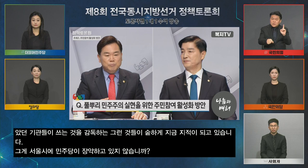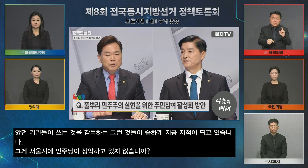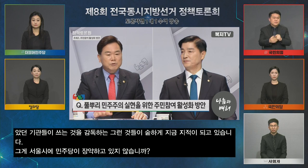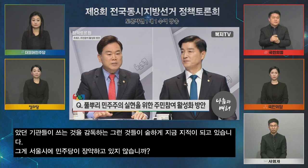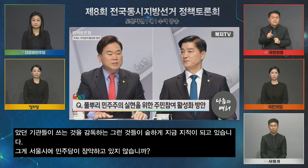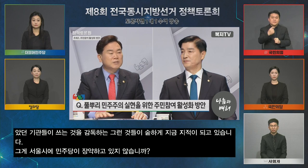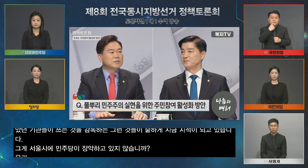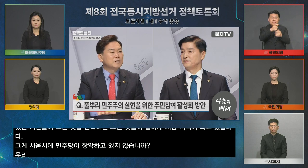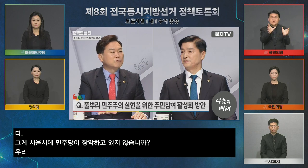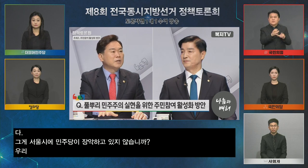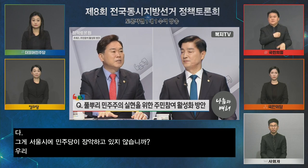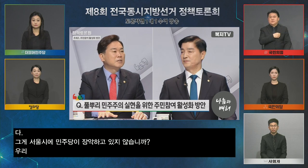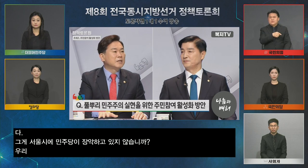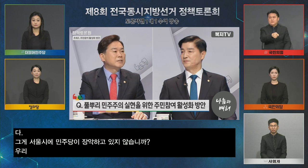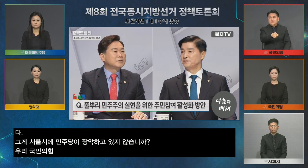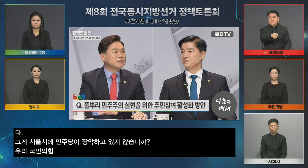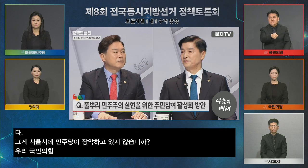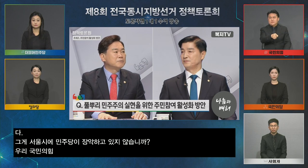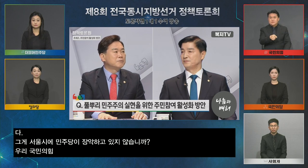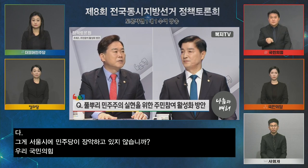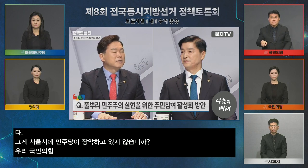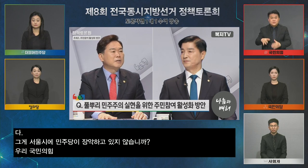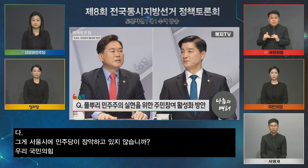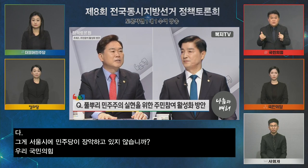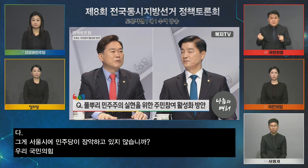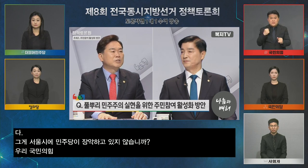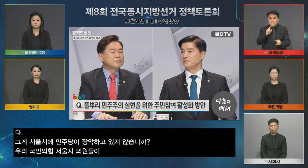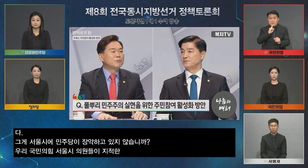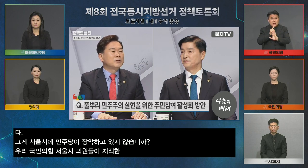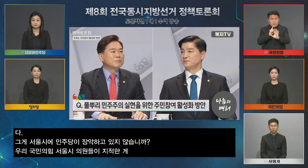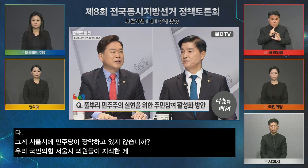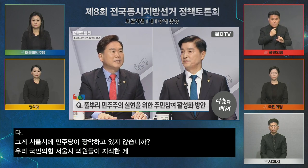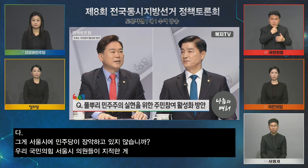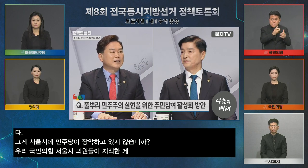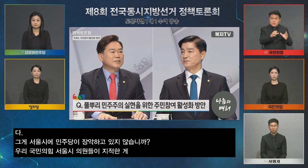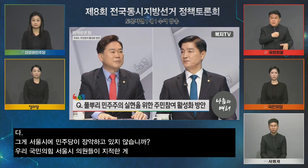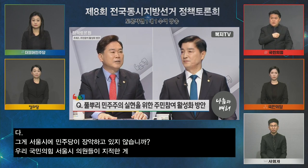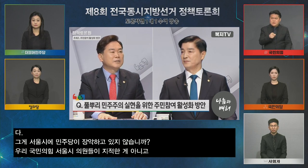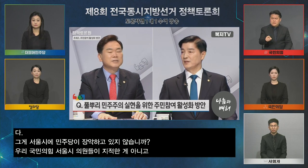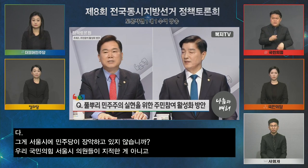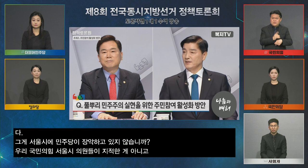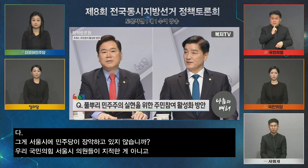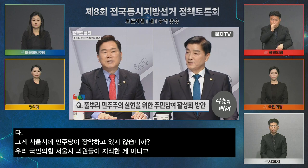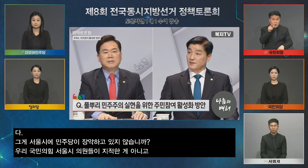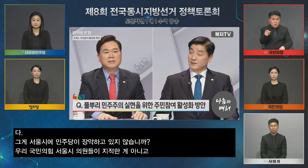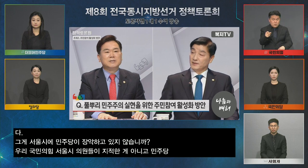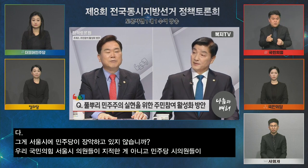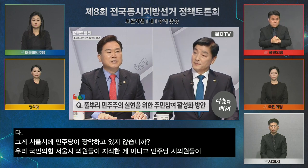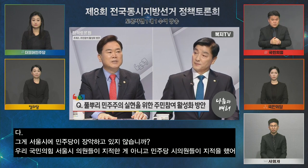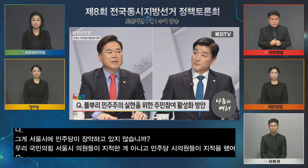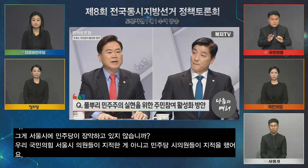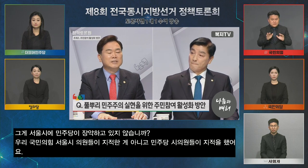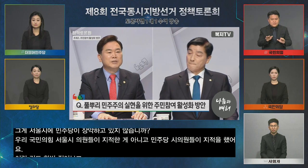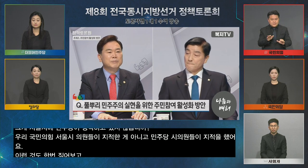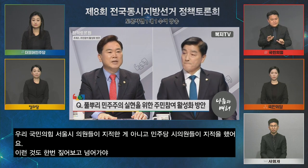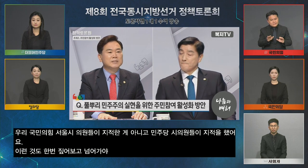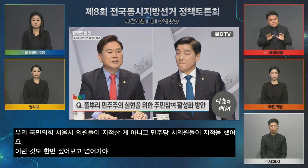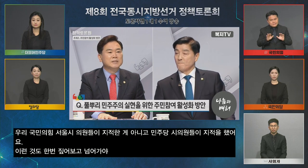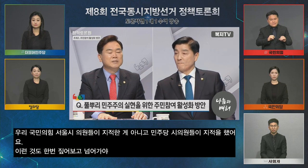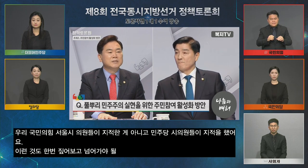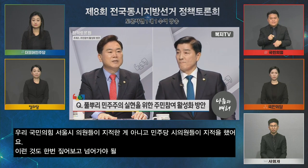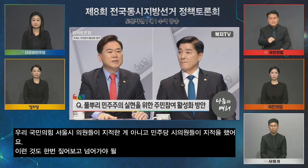민주당 시의원들이 숱하게 지적을 했어요. 그래서 이런 것들을 한번 짚어보고 넘어가야 될 거 아니겠습니까? 그래서 지금 그러고 있는 거다.